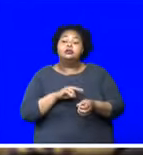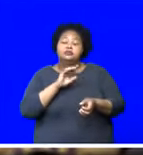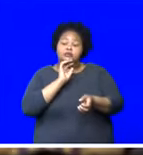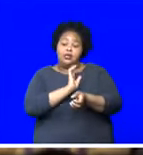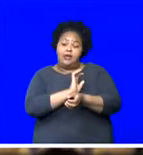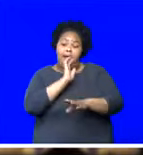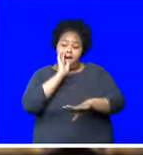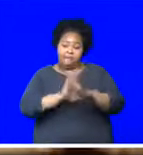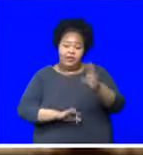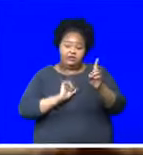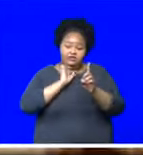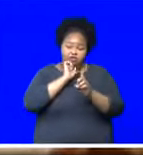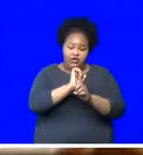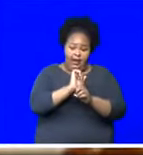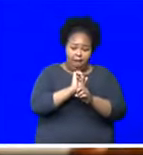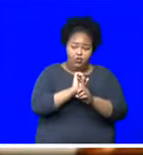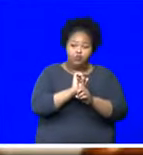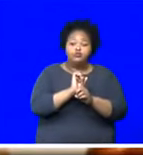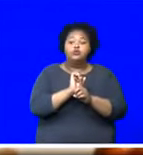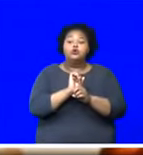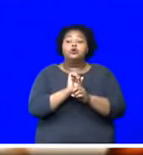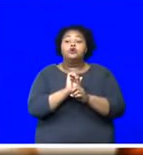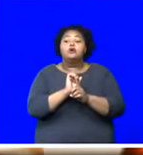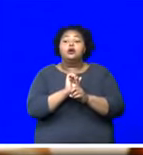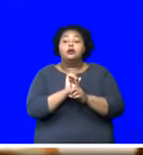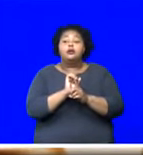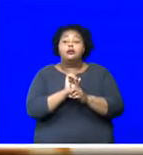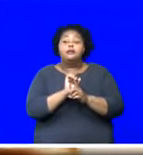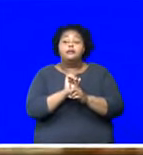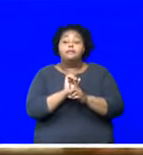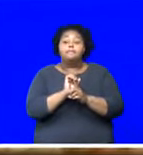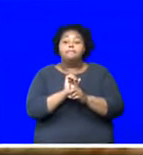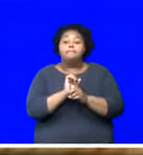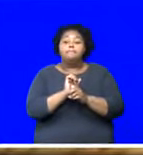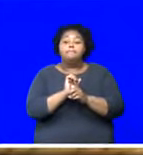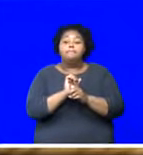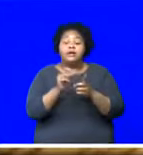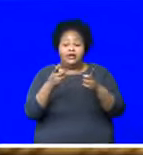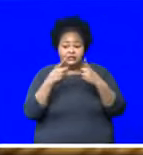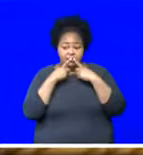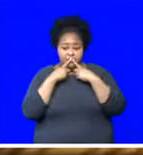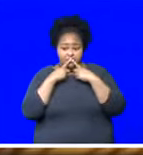umuntu itasethula nasekuphele kutekwa kwalelicala